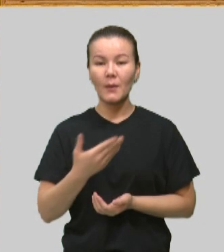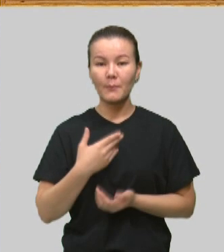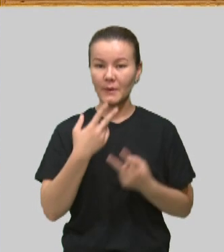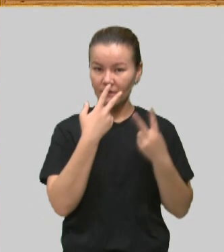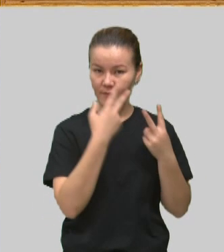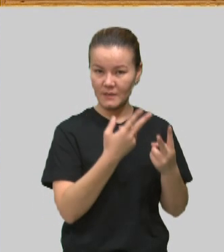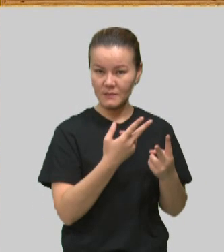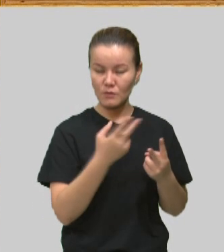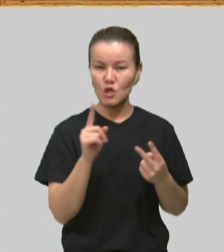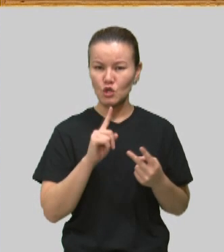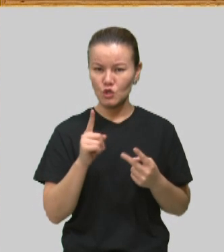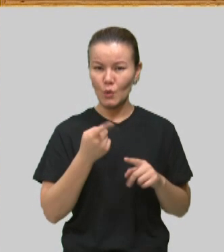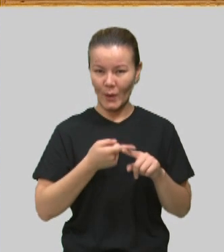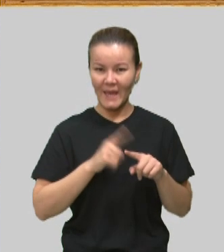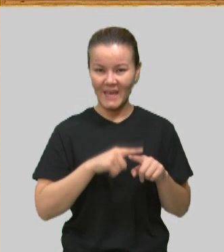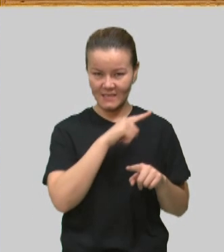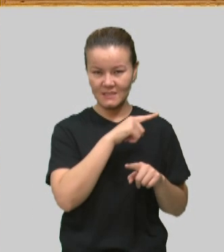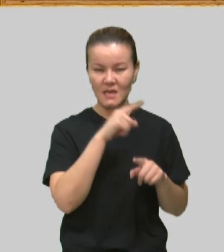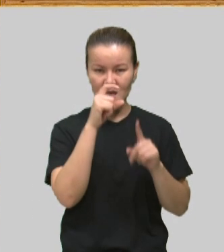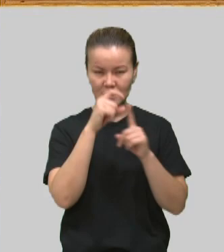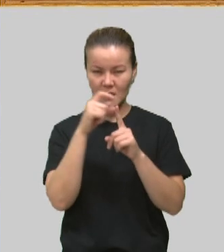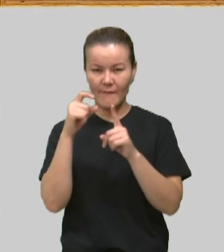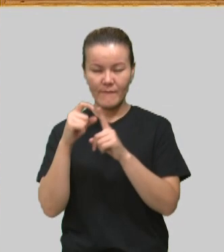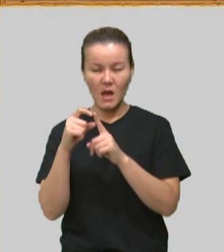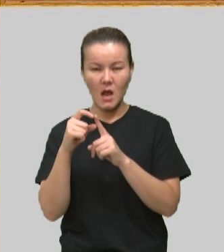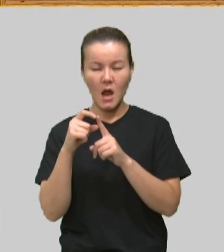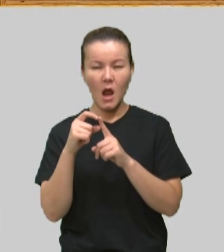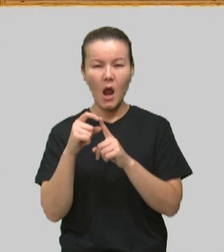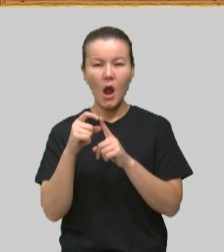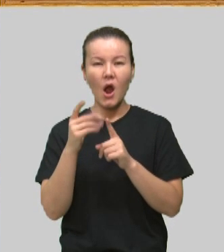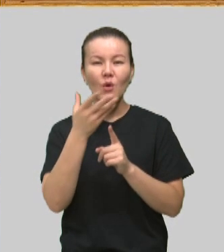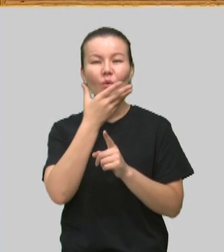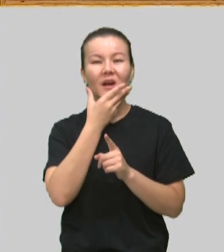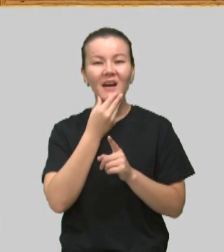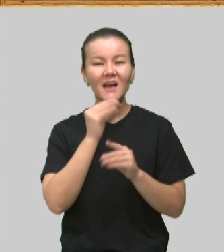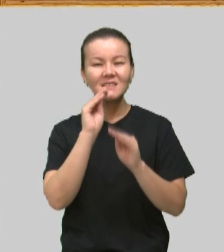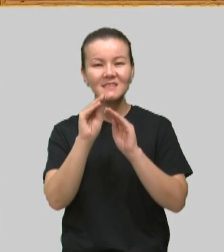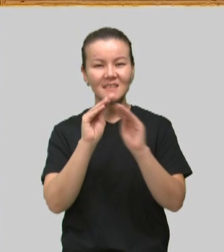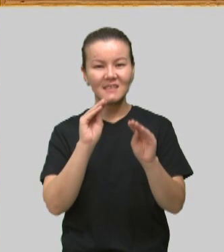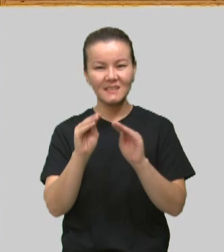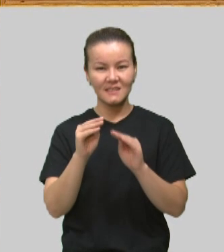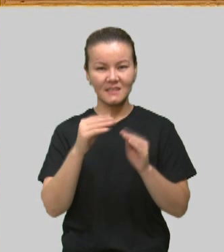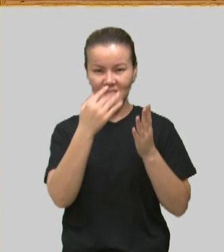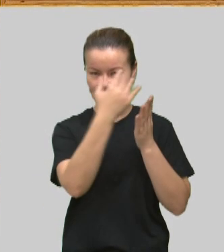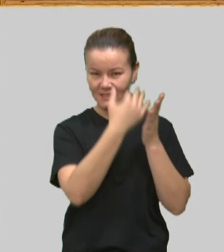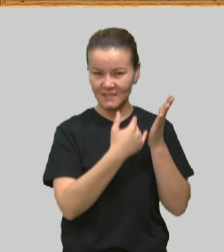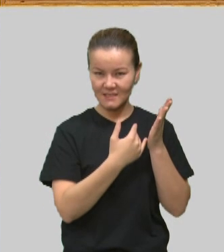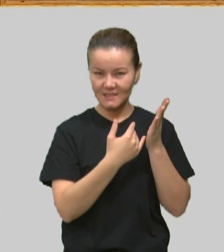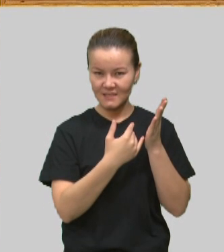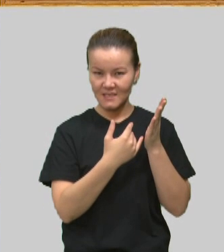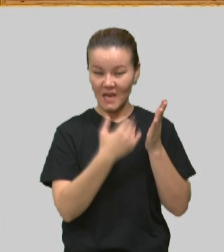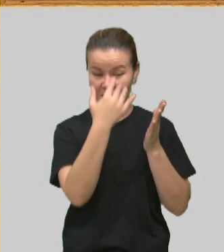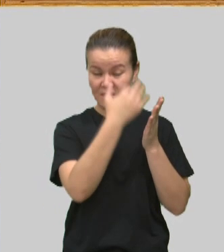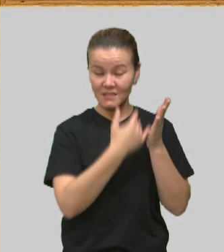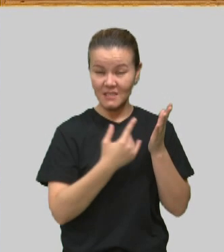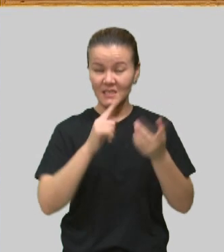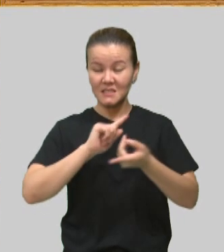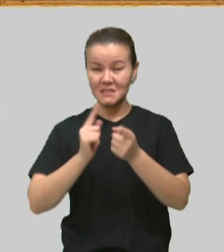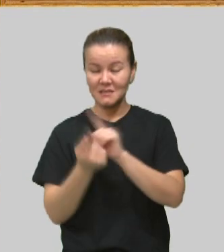видим, что эти слова украсили текст. Он стал